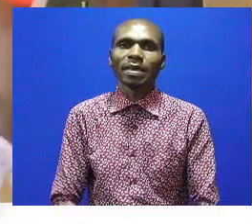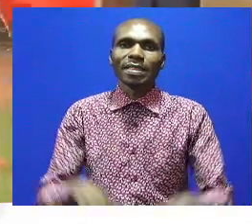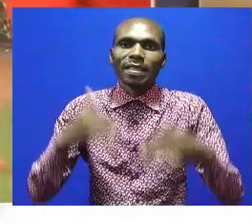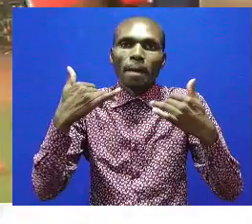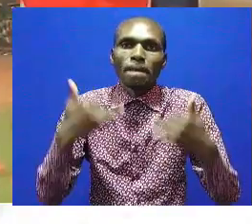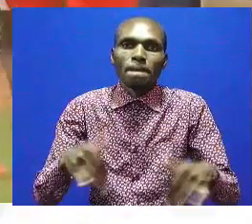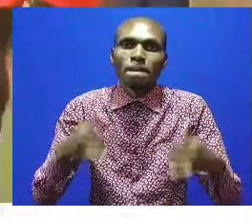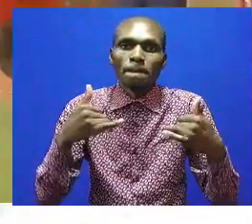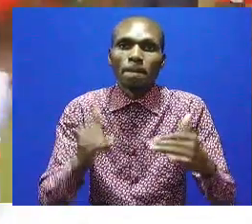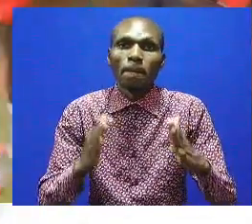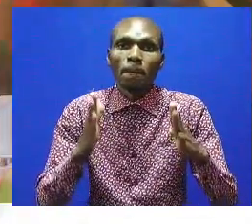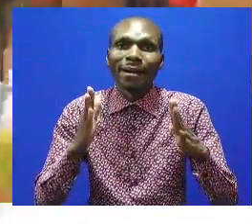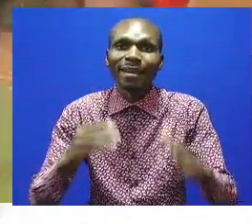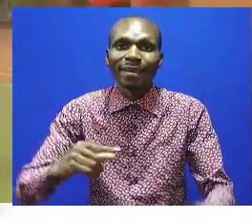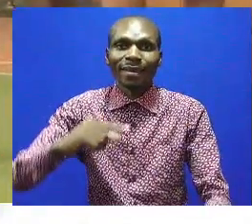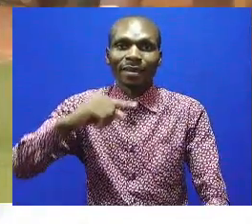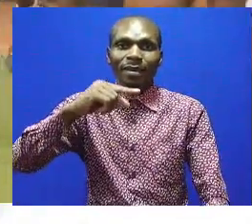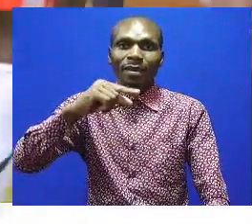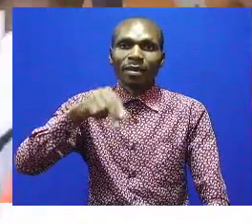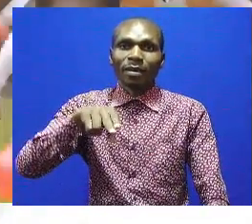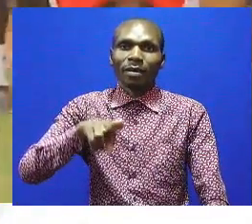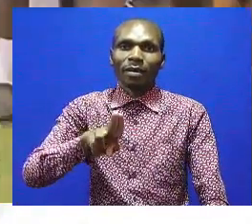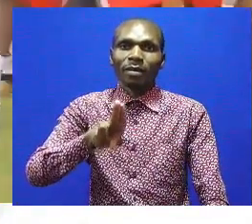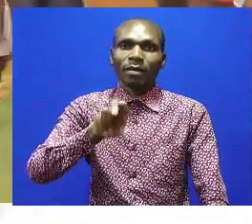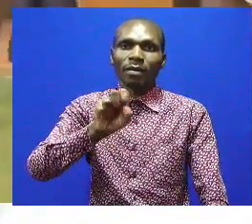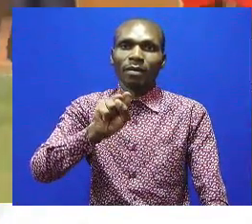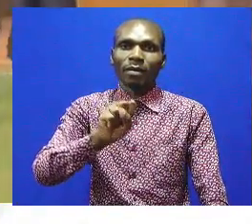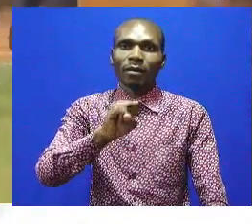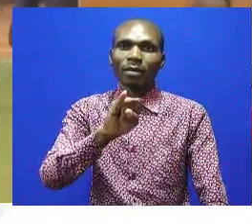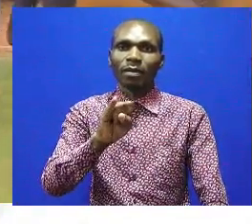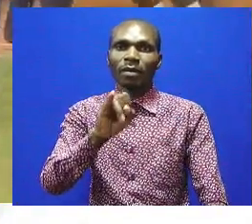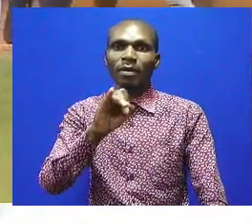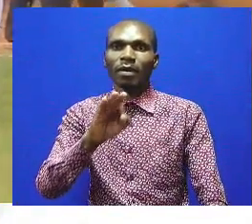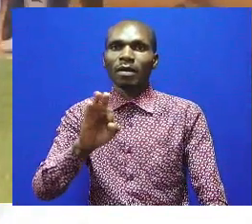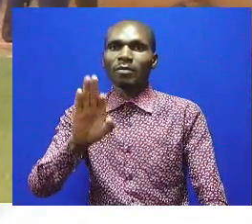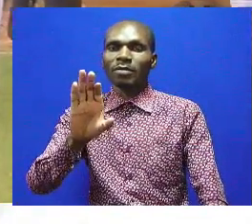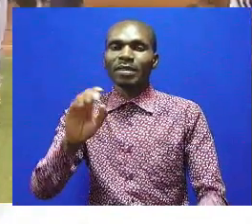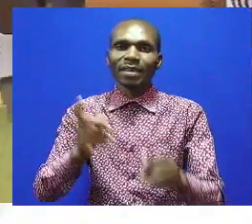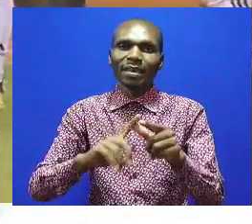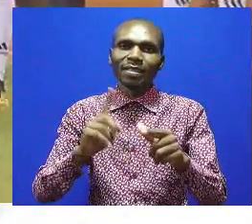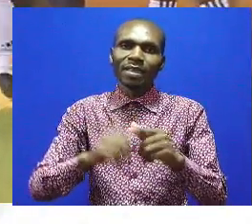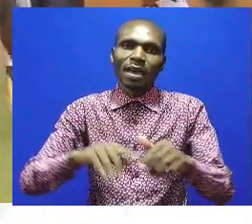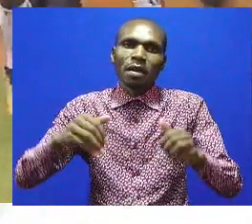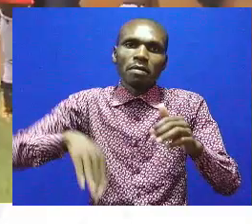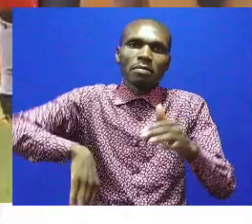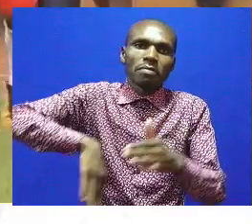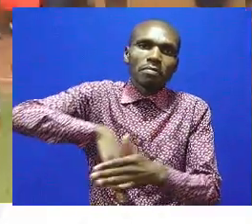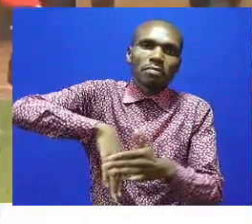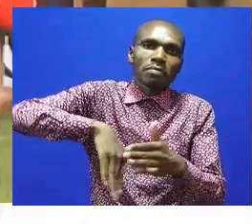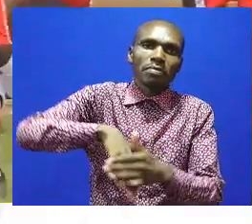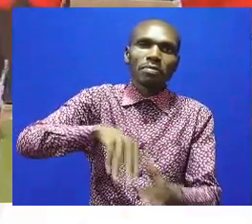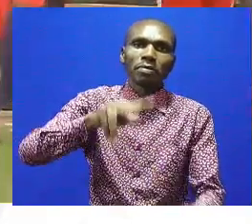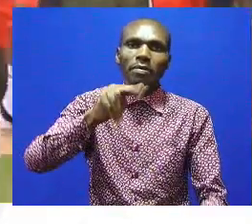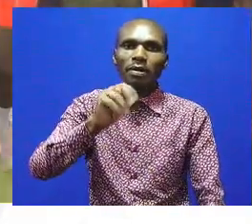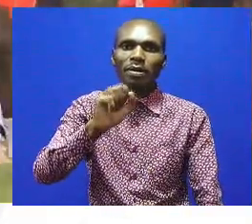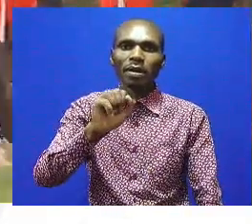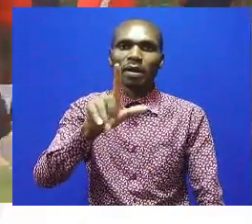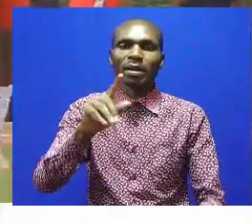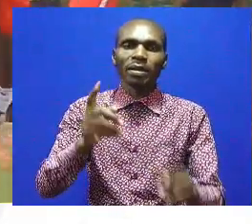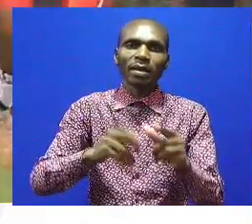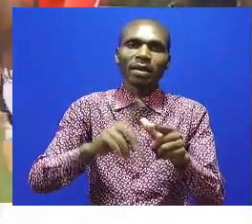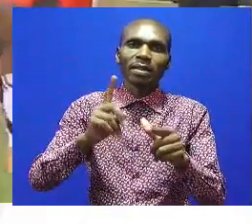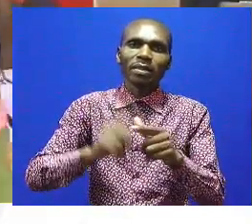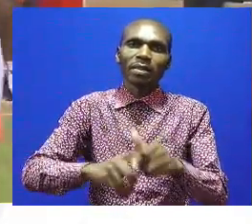kya Gusii FC ekyo ikagosoria se league ya National Super League NSL uyo ngakye moche serete bilabu